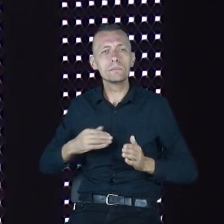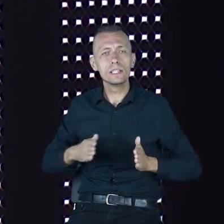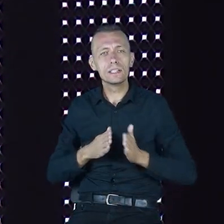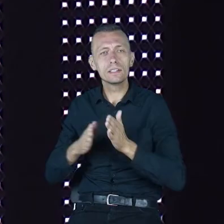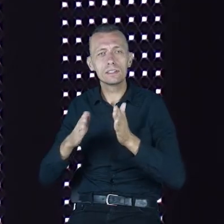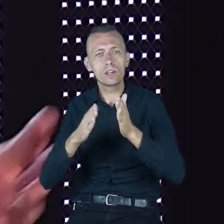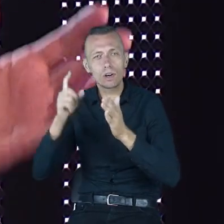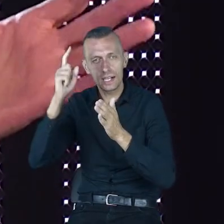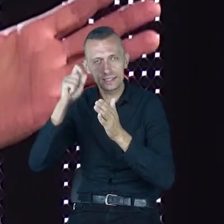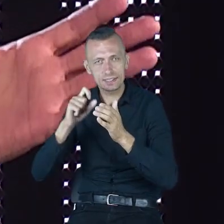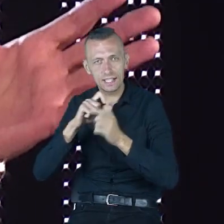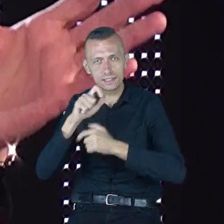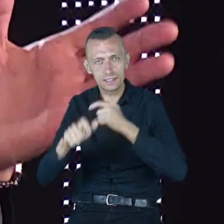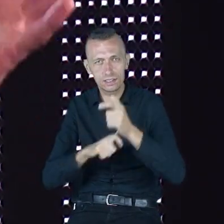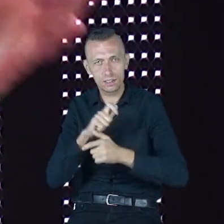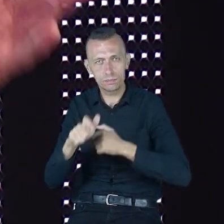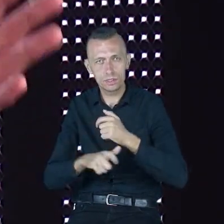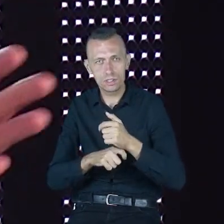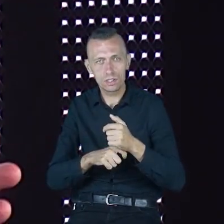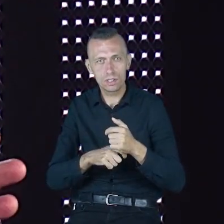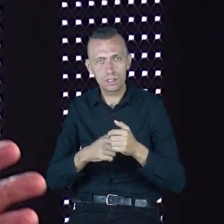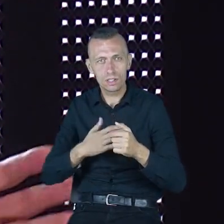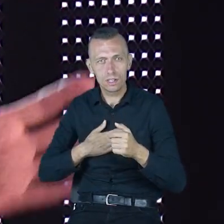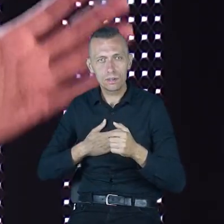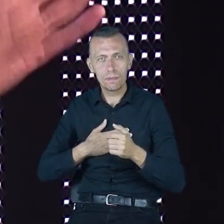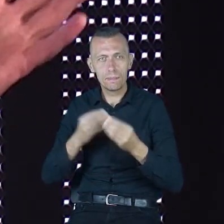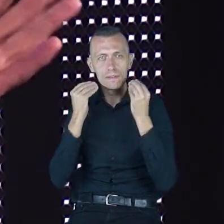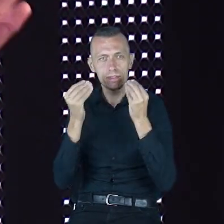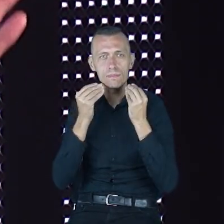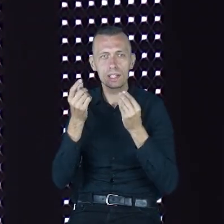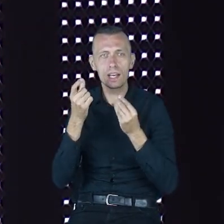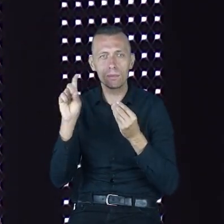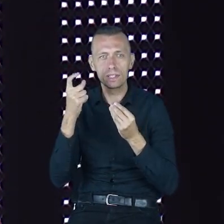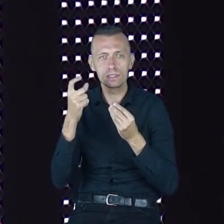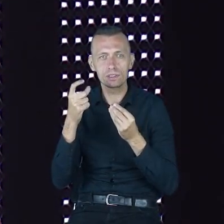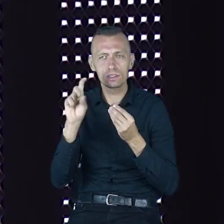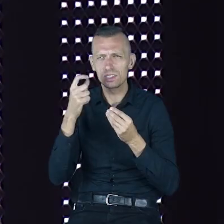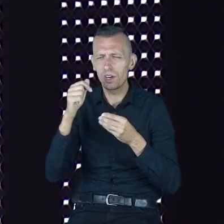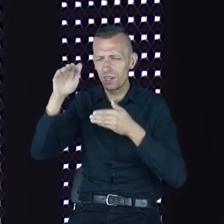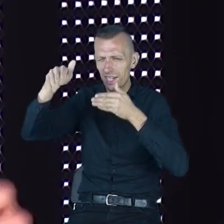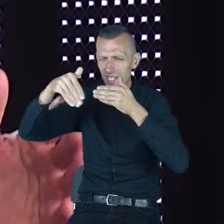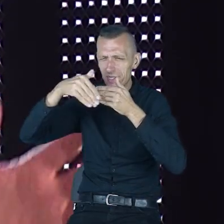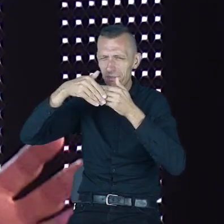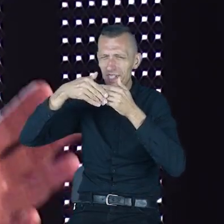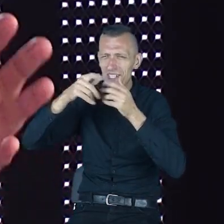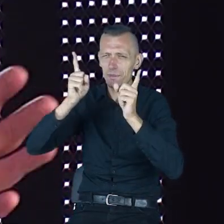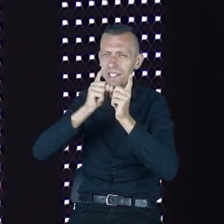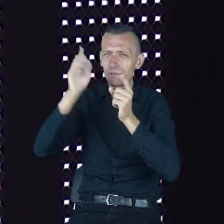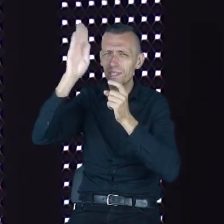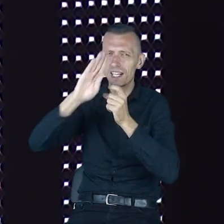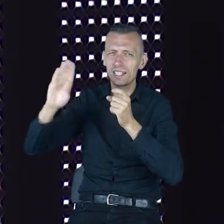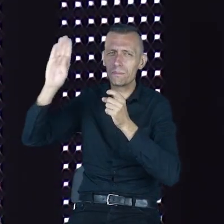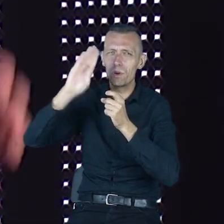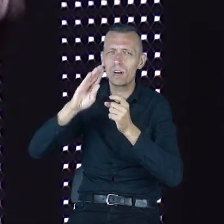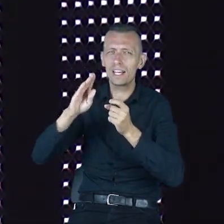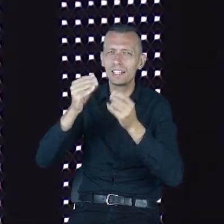wykonywać, zaczyna się też coś dziać niezwykłego. Zbliżamy się do Boga. I w tej bliskiej relacji z